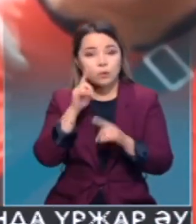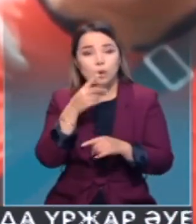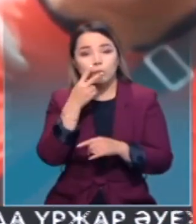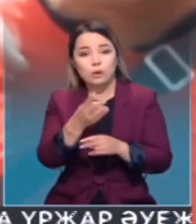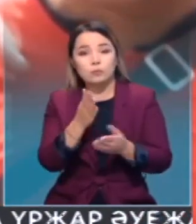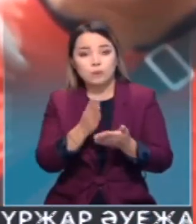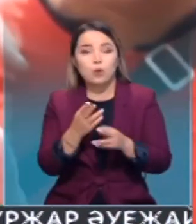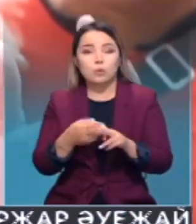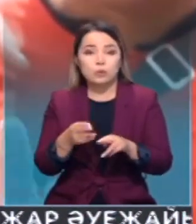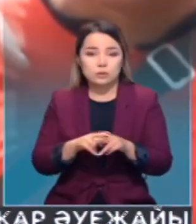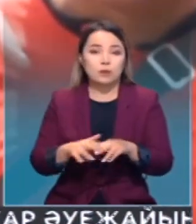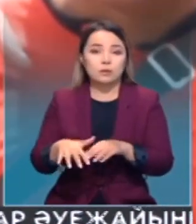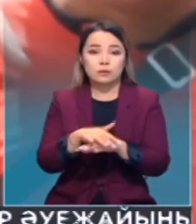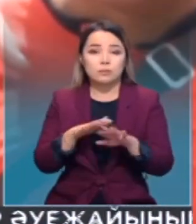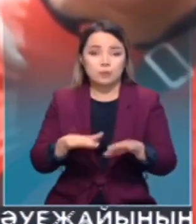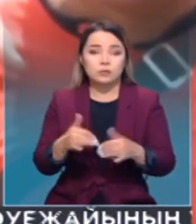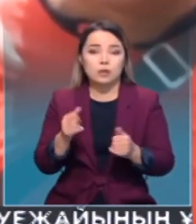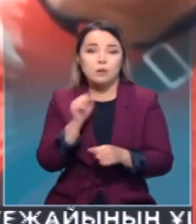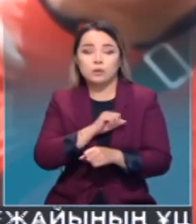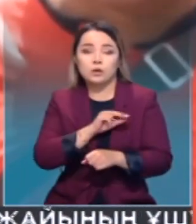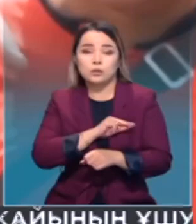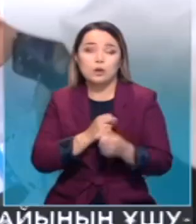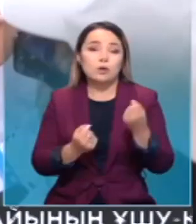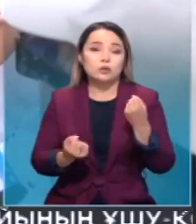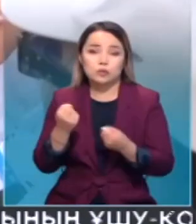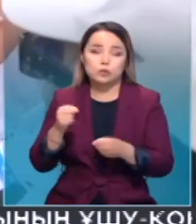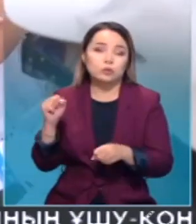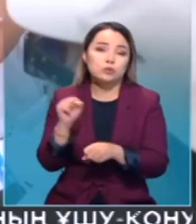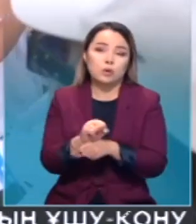көріп, сондықтан машиналардың бәрін жұмысты тоқтаттық.